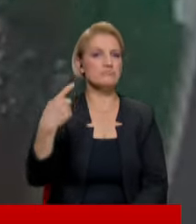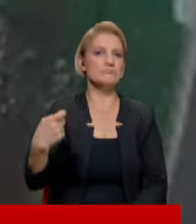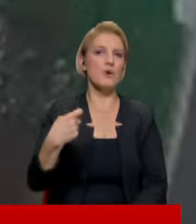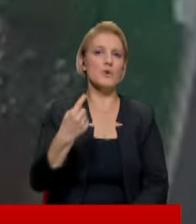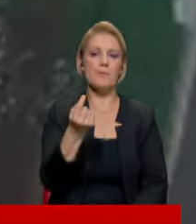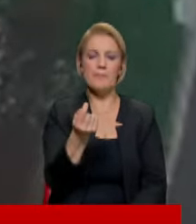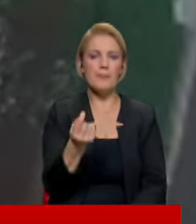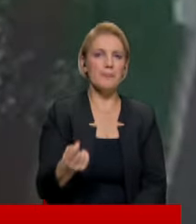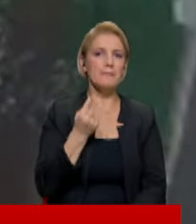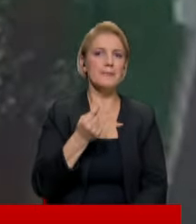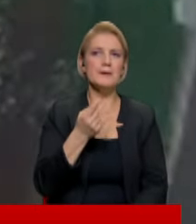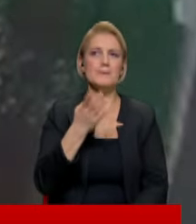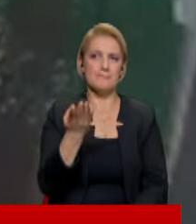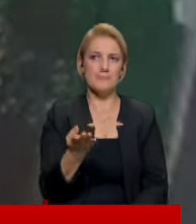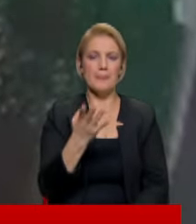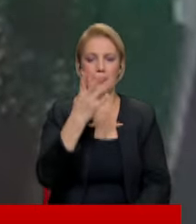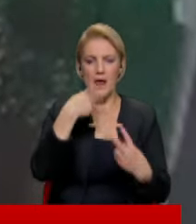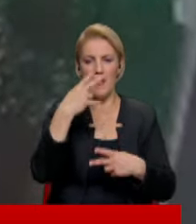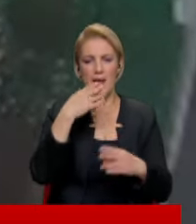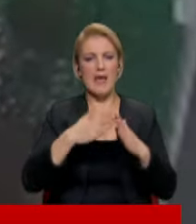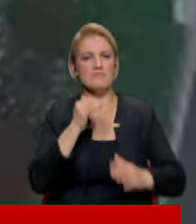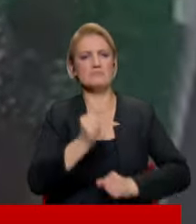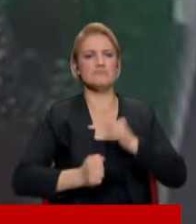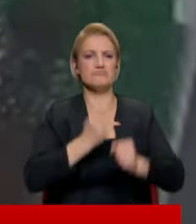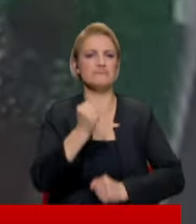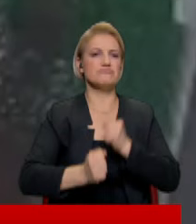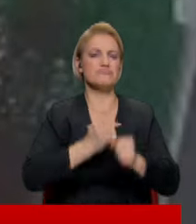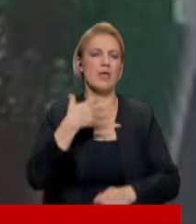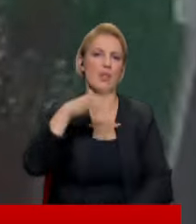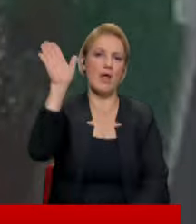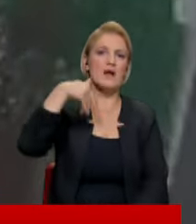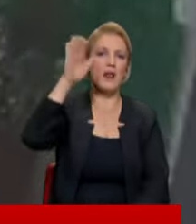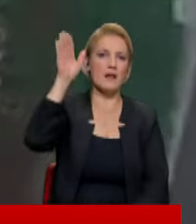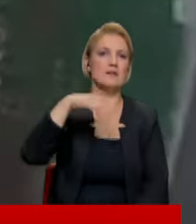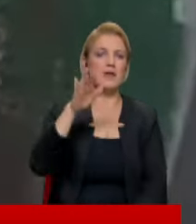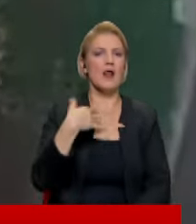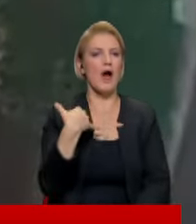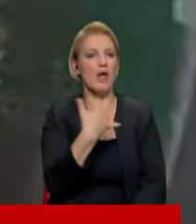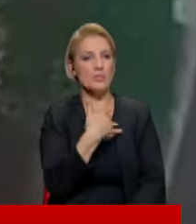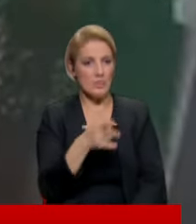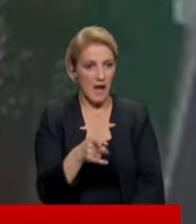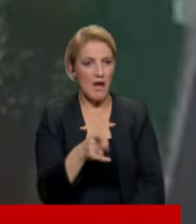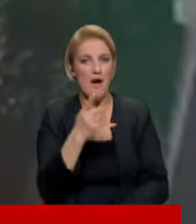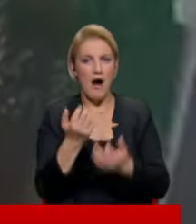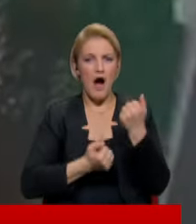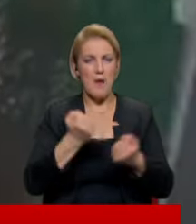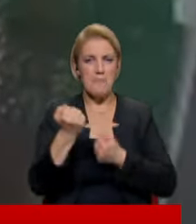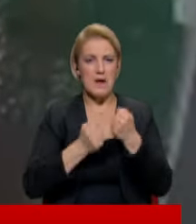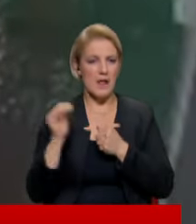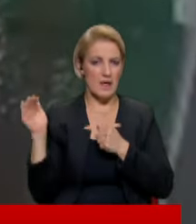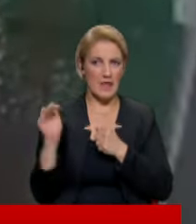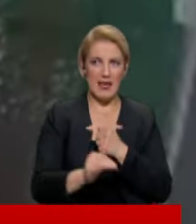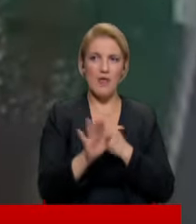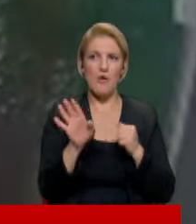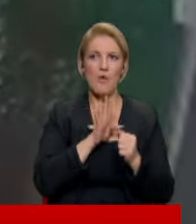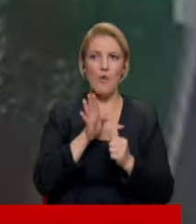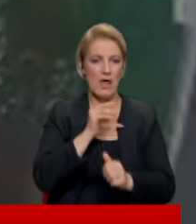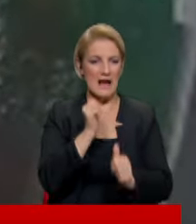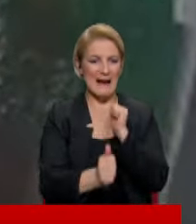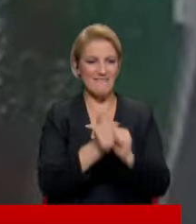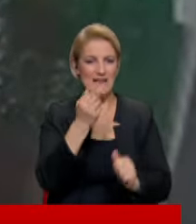attı boncuk atılan çocuksa ağlayarak annesini çağırdı anne Gülcan mutlu Ulusoy otomobiliyle geldi oğlunun